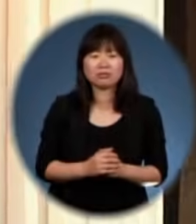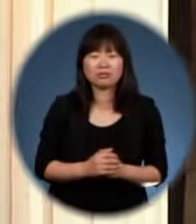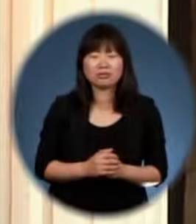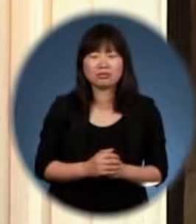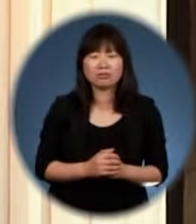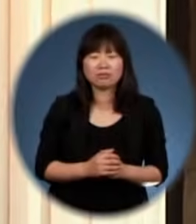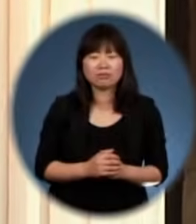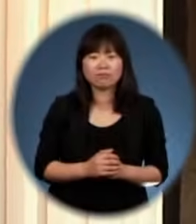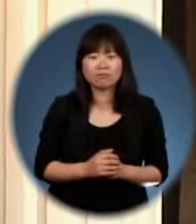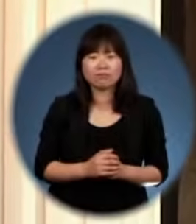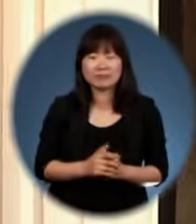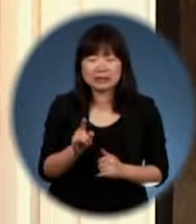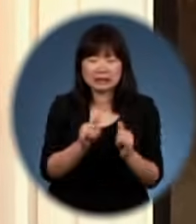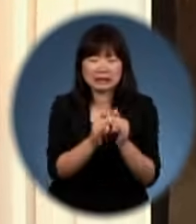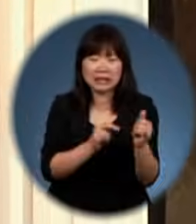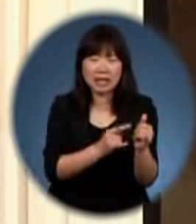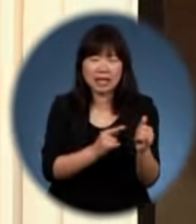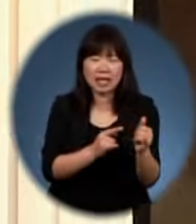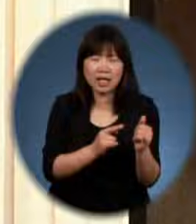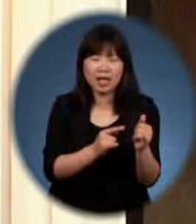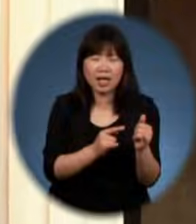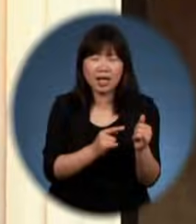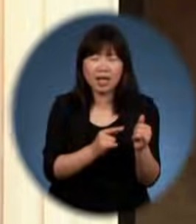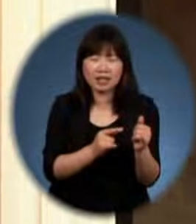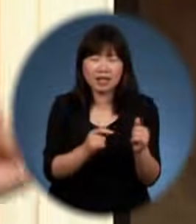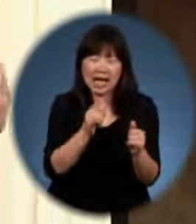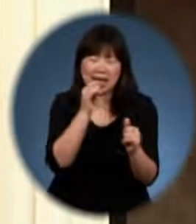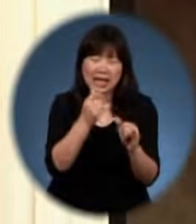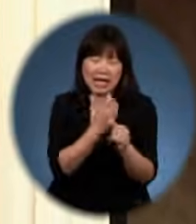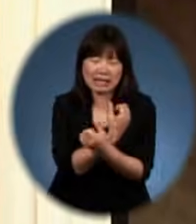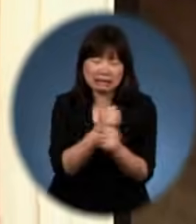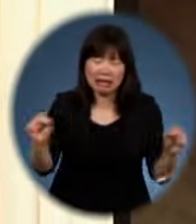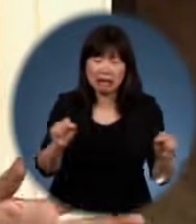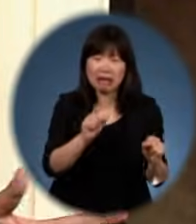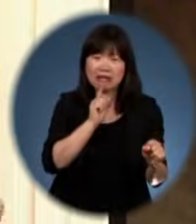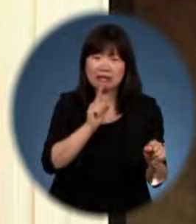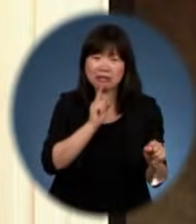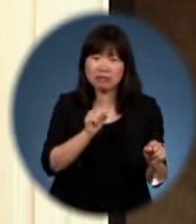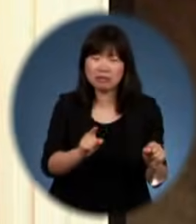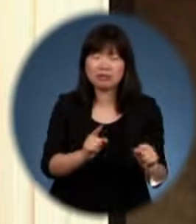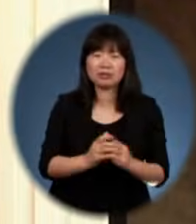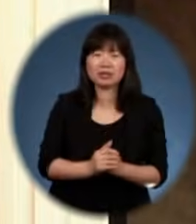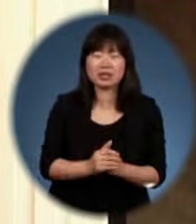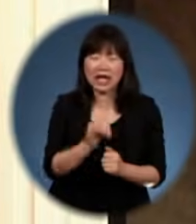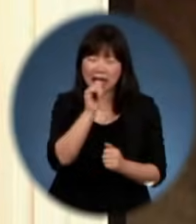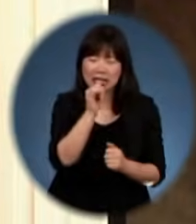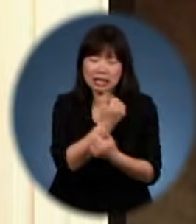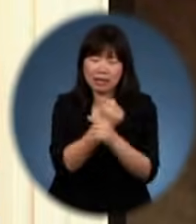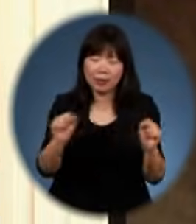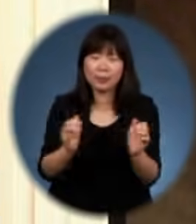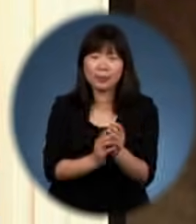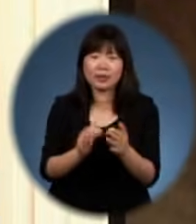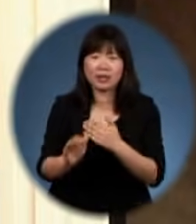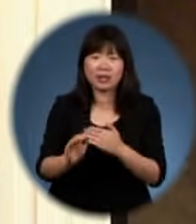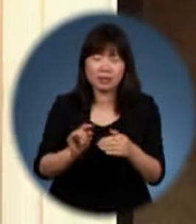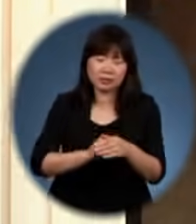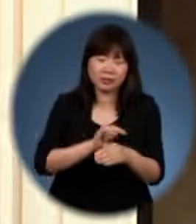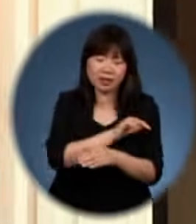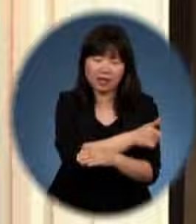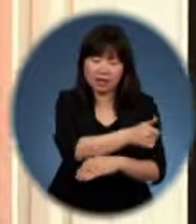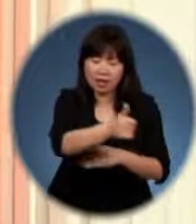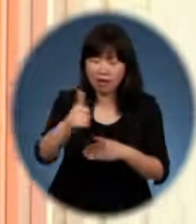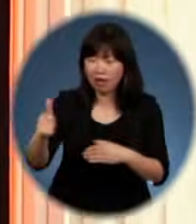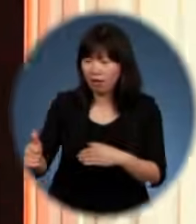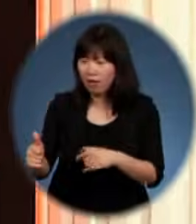어쩌다가 이 사람이 있어서는 품게 되었어요 나와 따라서 이 풀다가 이 사슬을 풀고 밖으로 나와